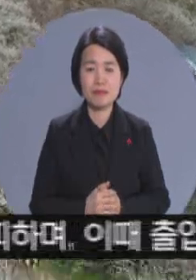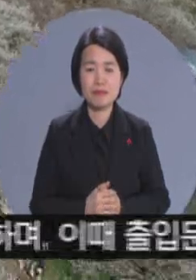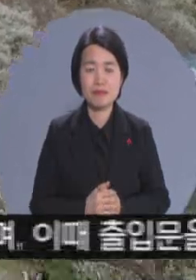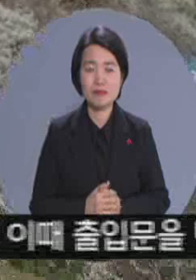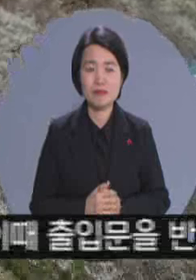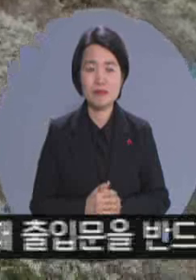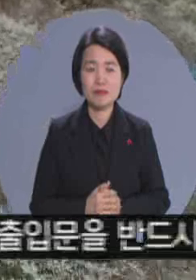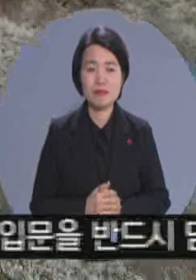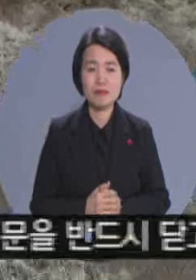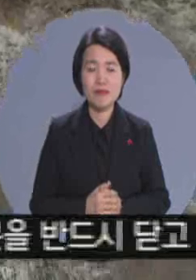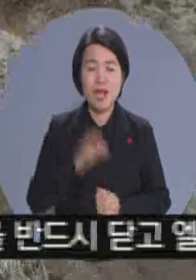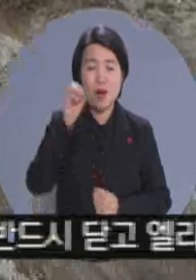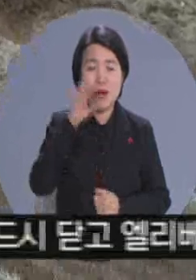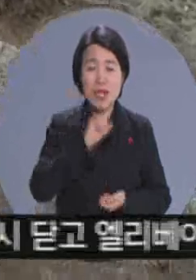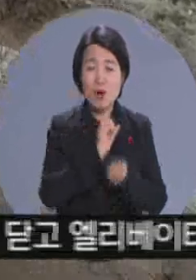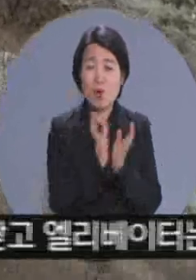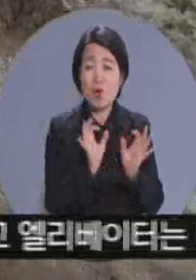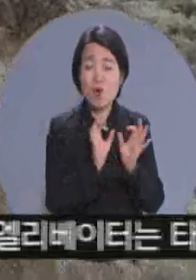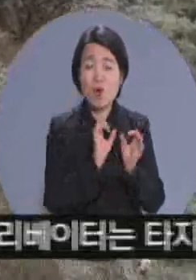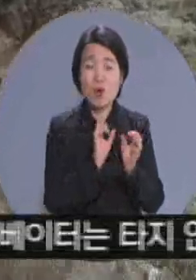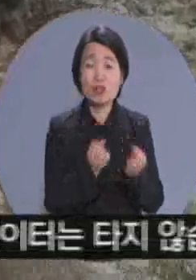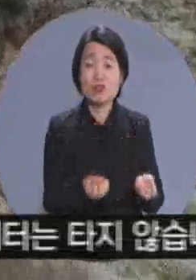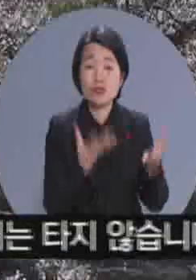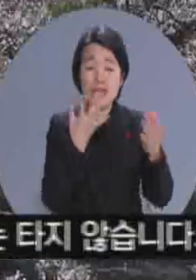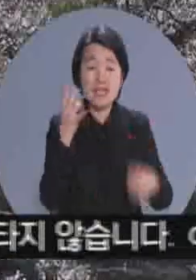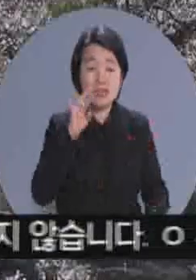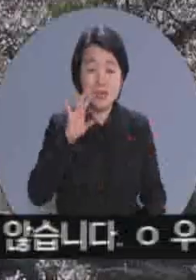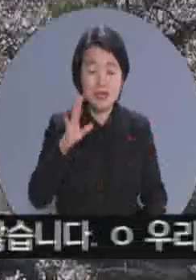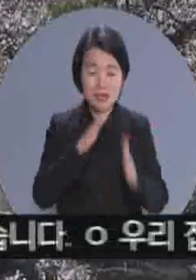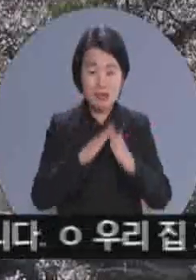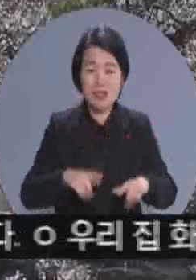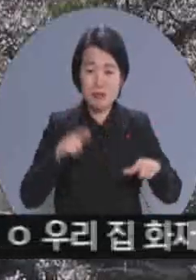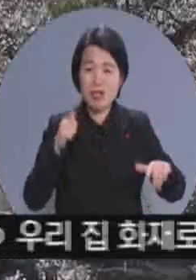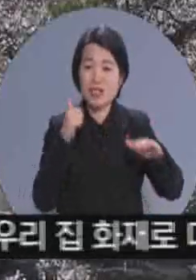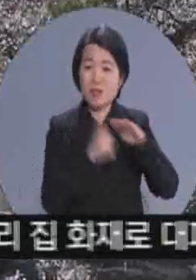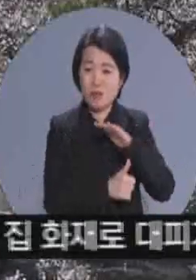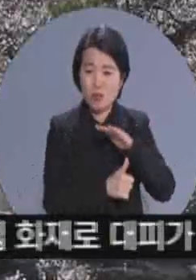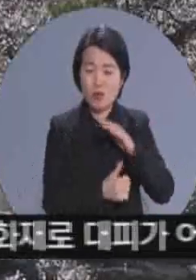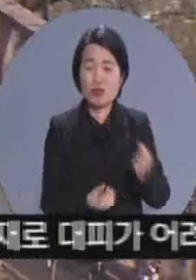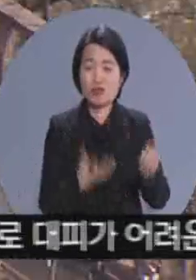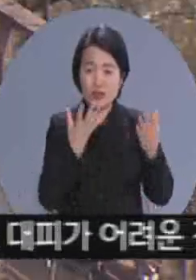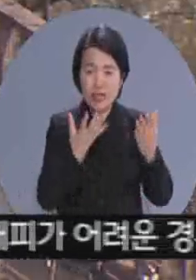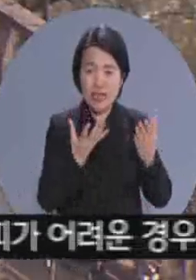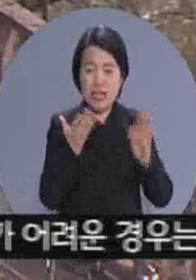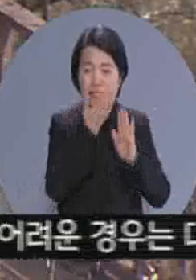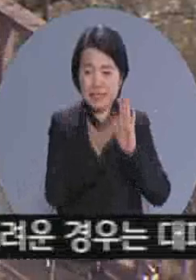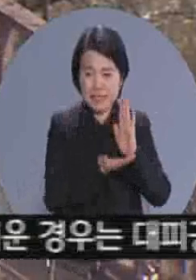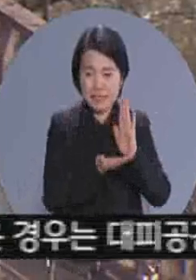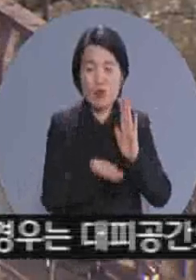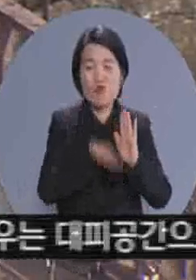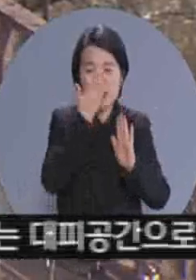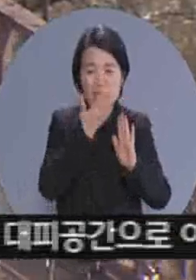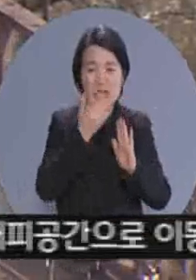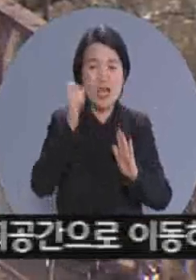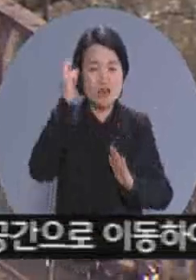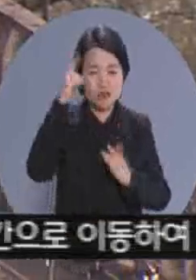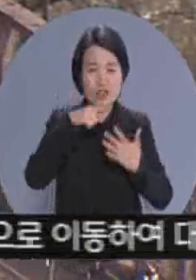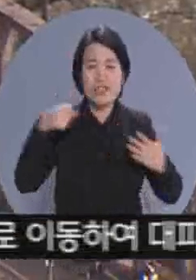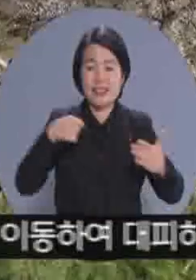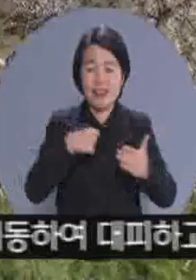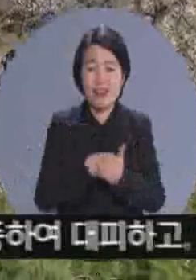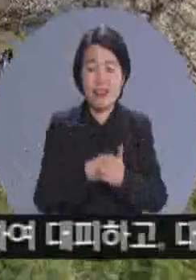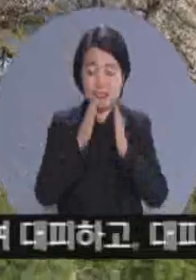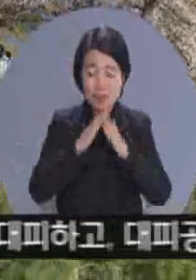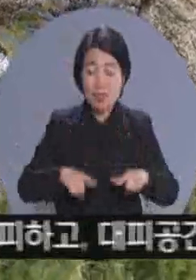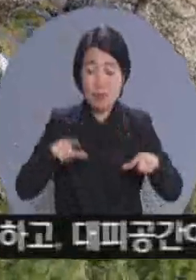광양 매화 축제가 최근 2024년 전라남도 대표축제 우수등급으로 지정됐습니다